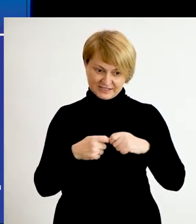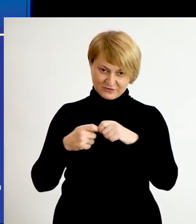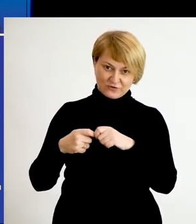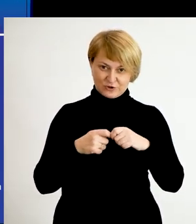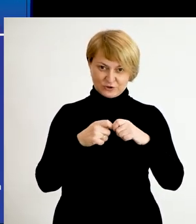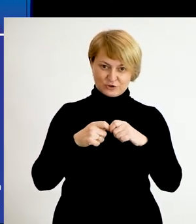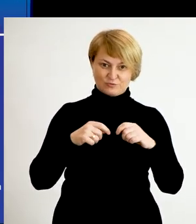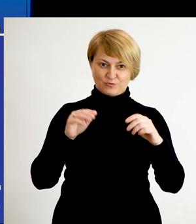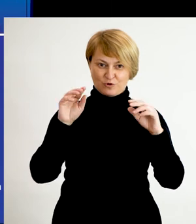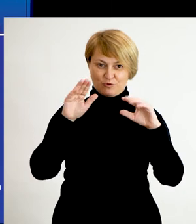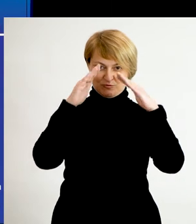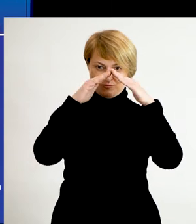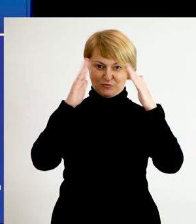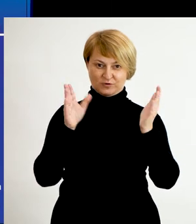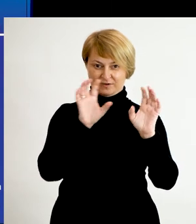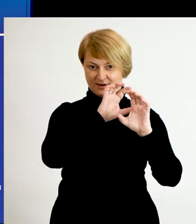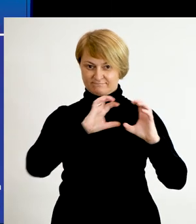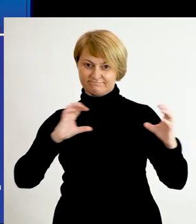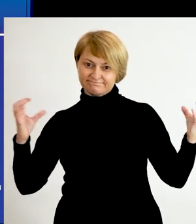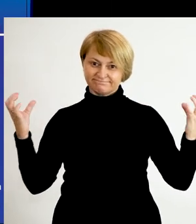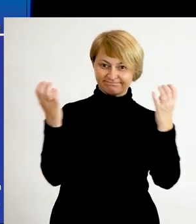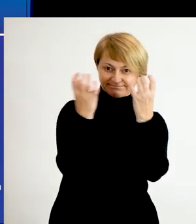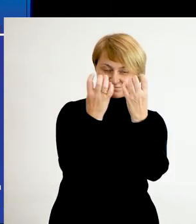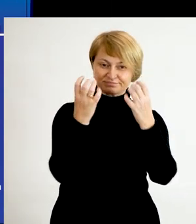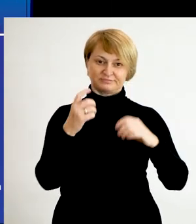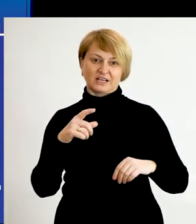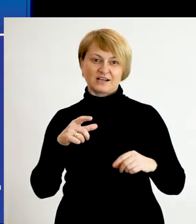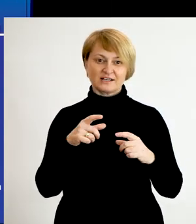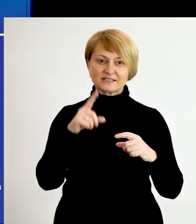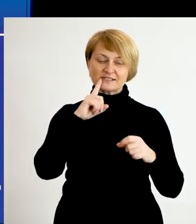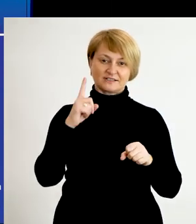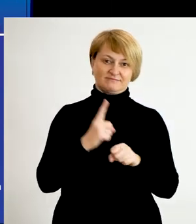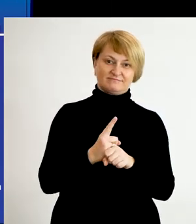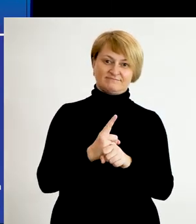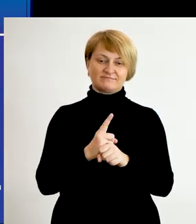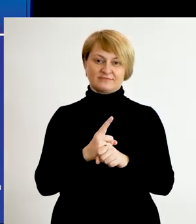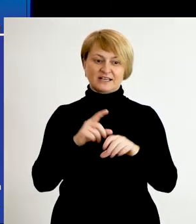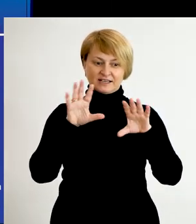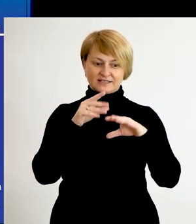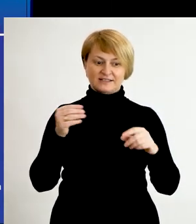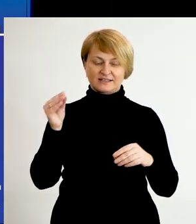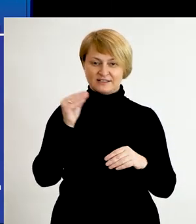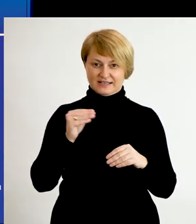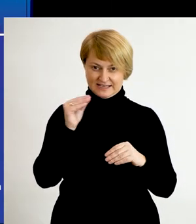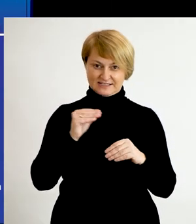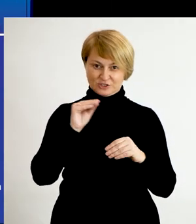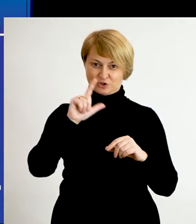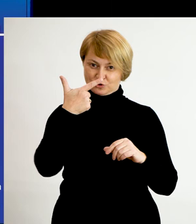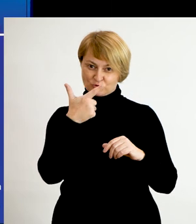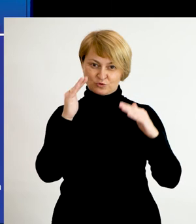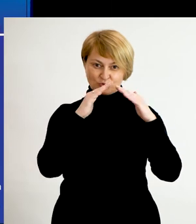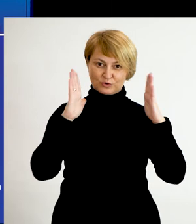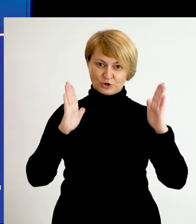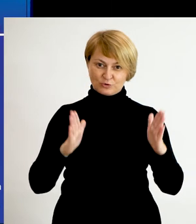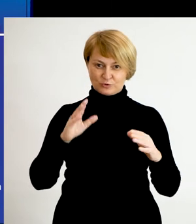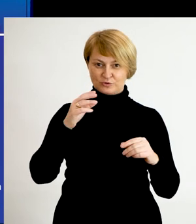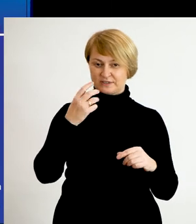pracowaliśmy przy okrąglaku, to podjęliśmy prace związane z możliwością adaptacji cieplaka na